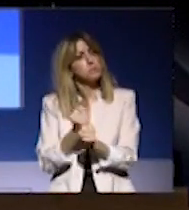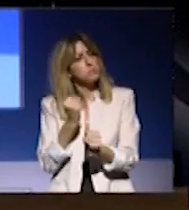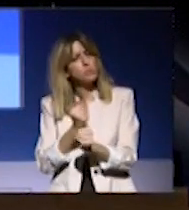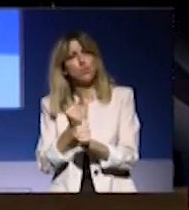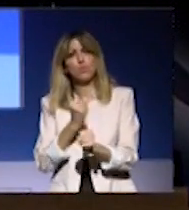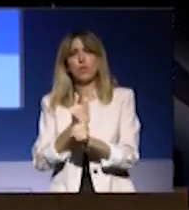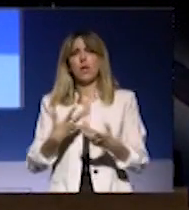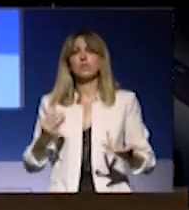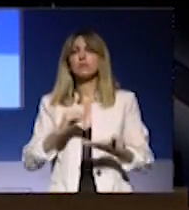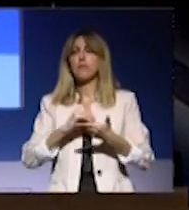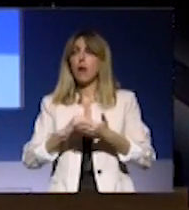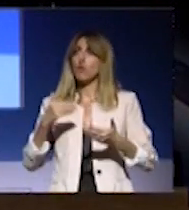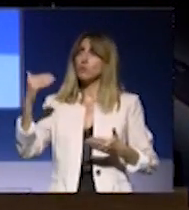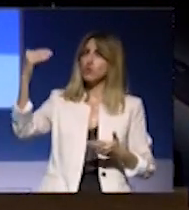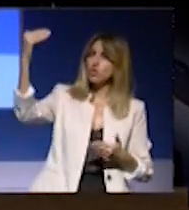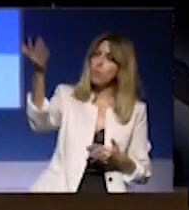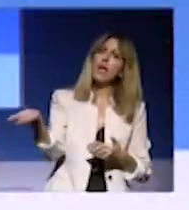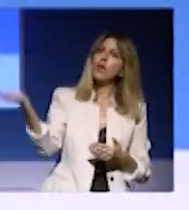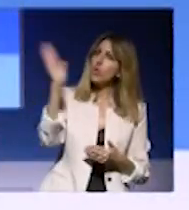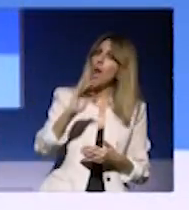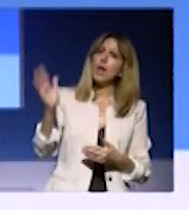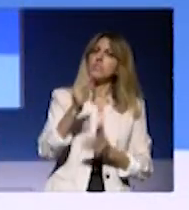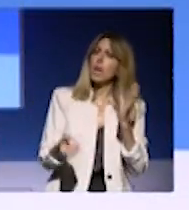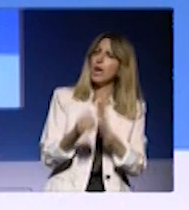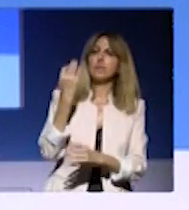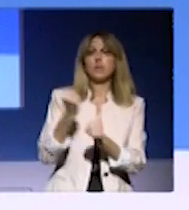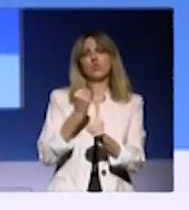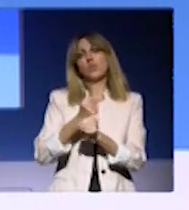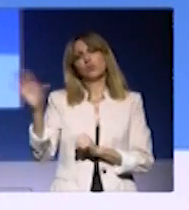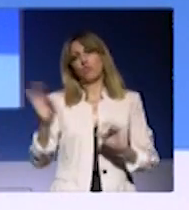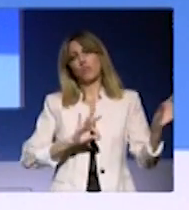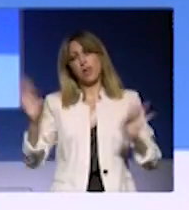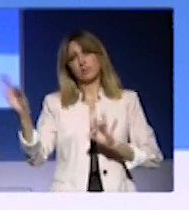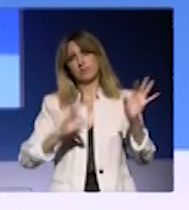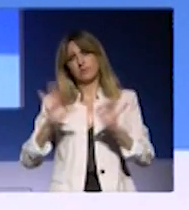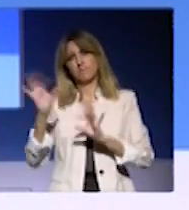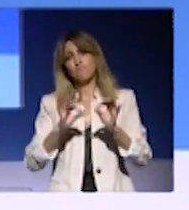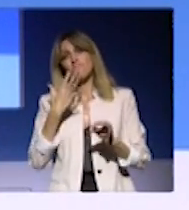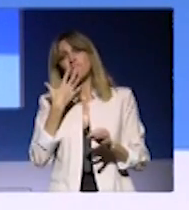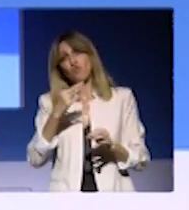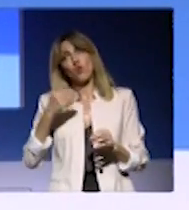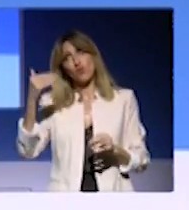επόμενη δεκαετία, καθώς η σημαντική αυτή επένδυση θα μπαίνει στη δεύτερη